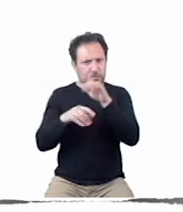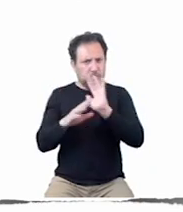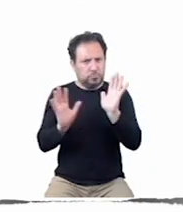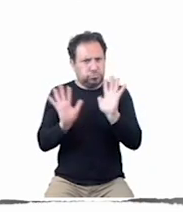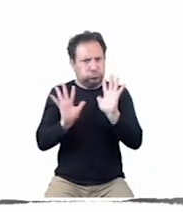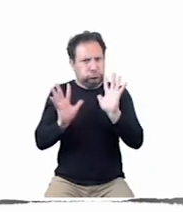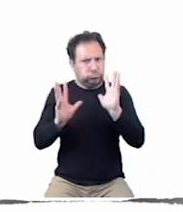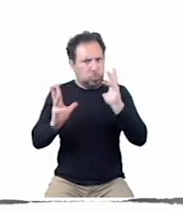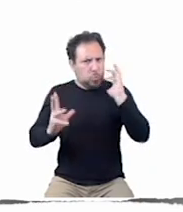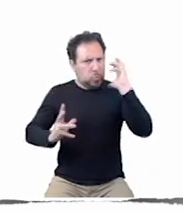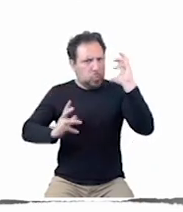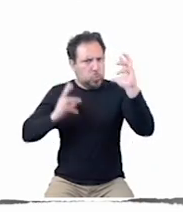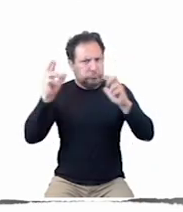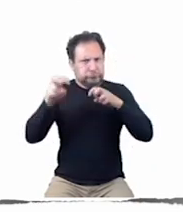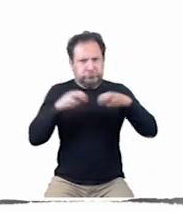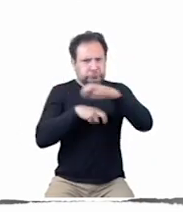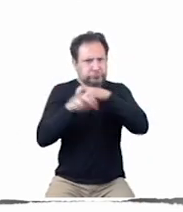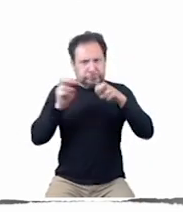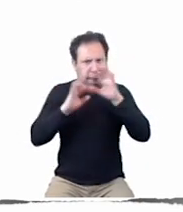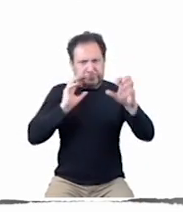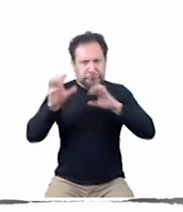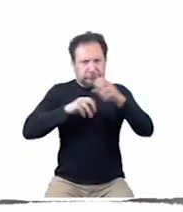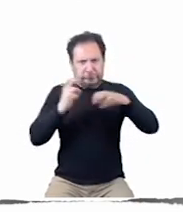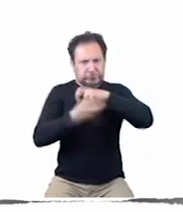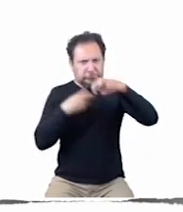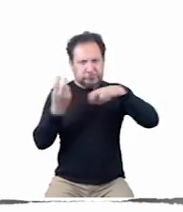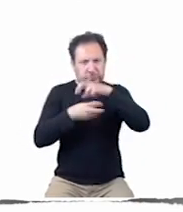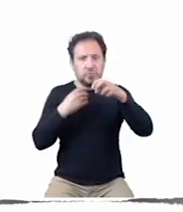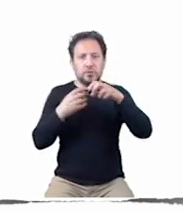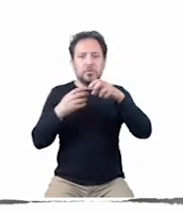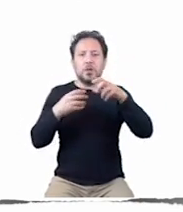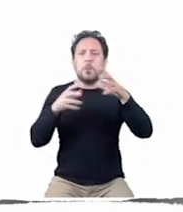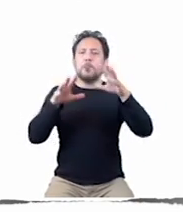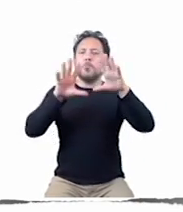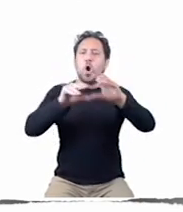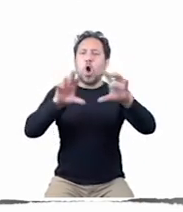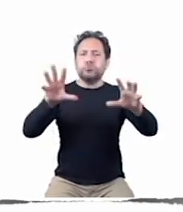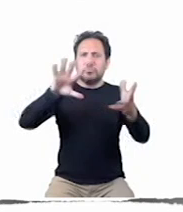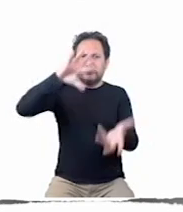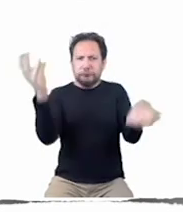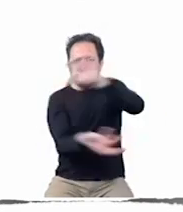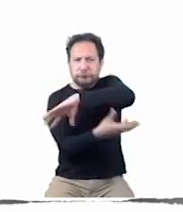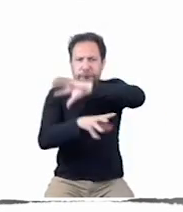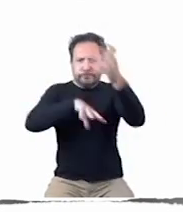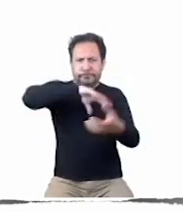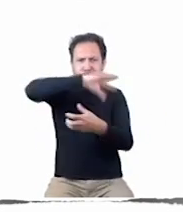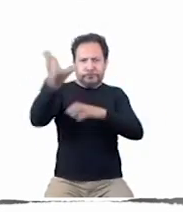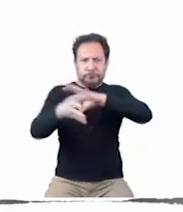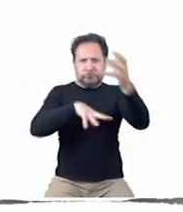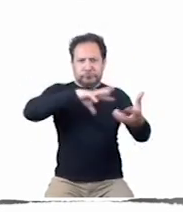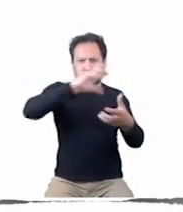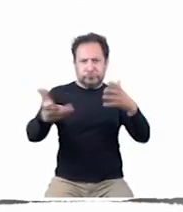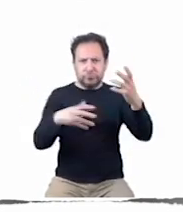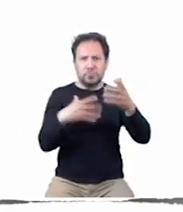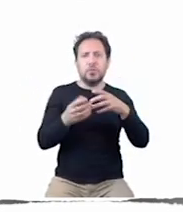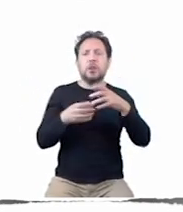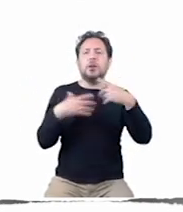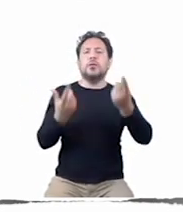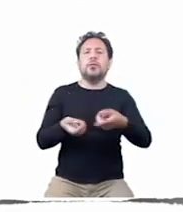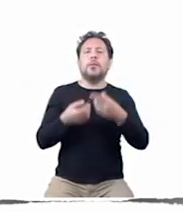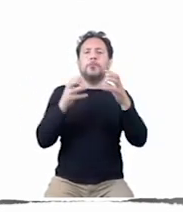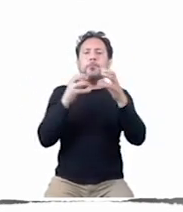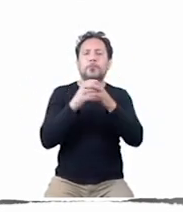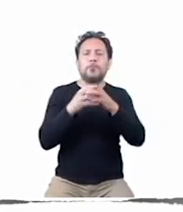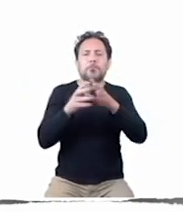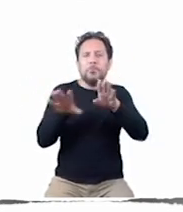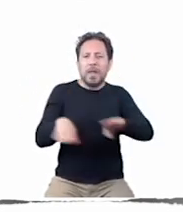pattini in giro per la casa. Spruzzavano ovunque con le pistole ad acqua ed